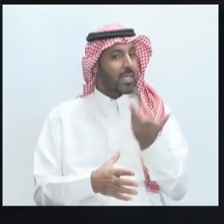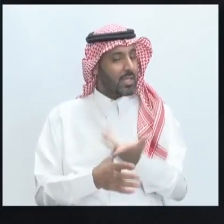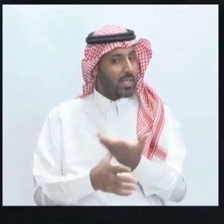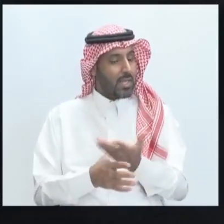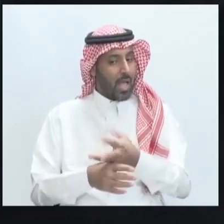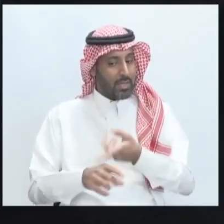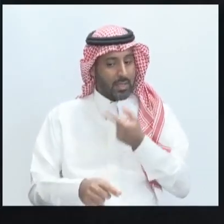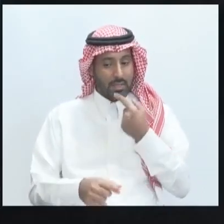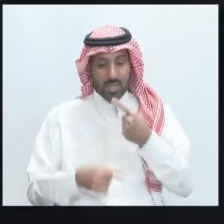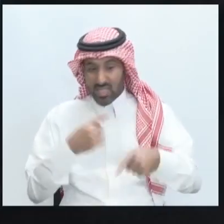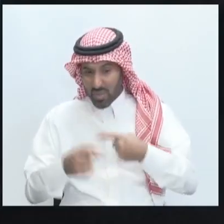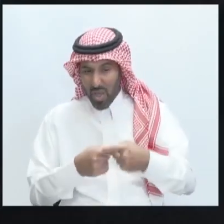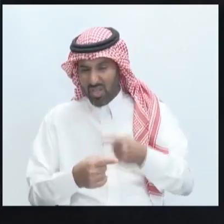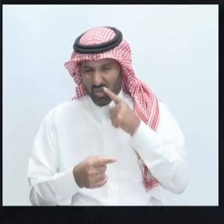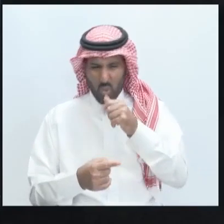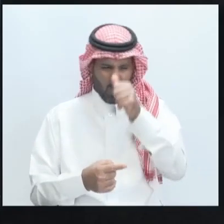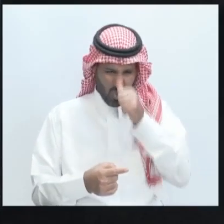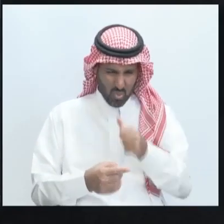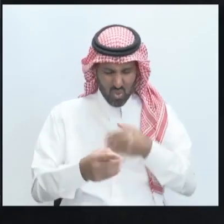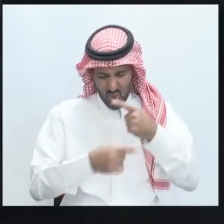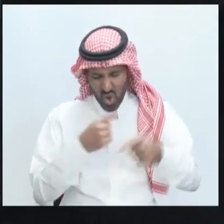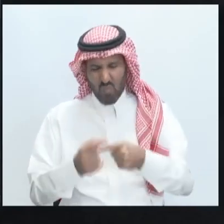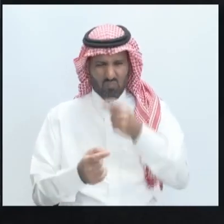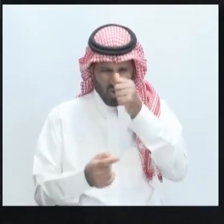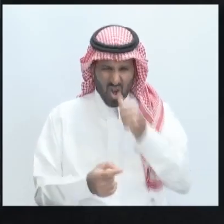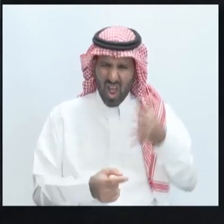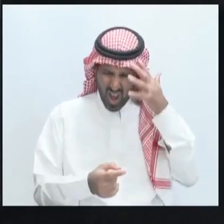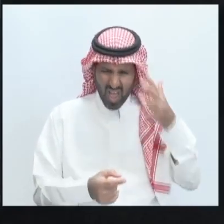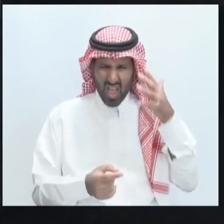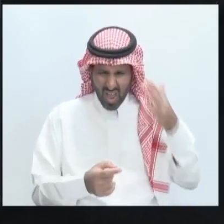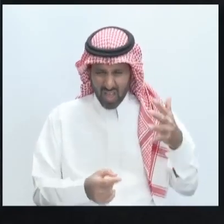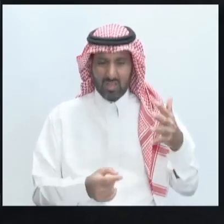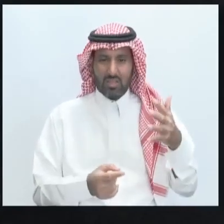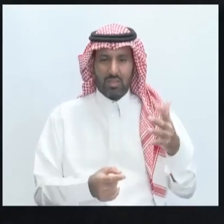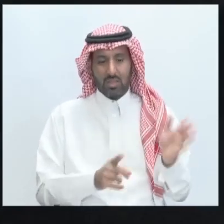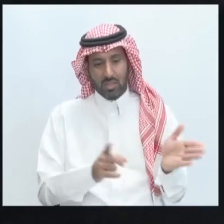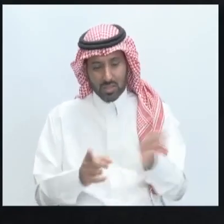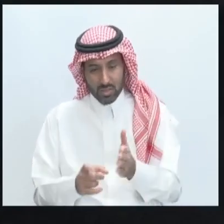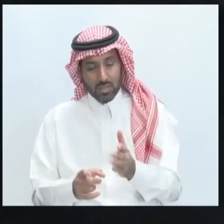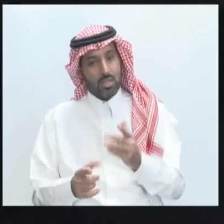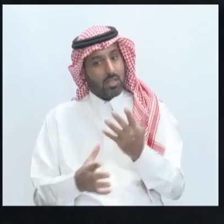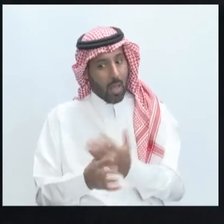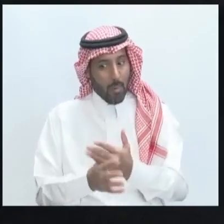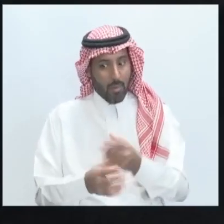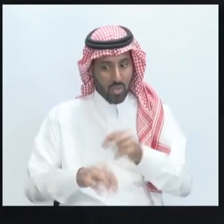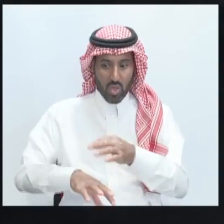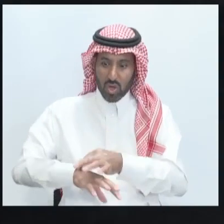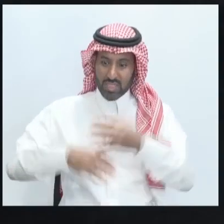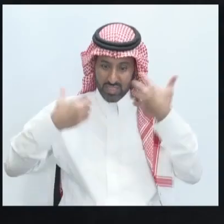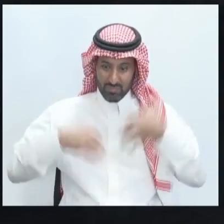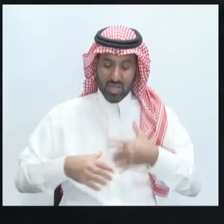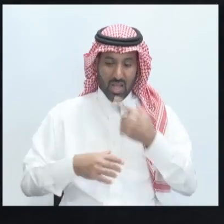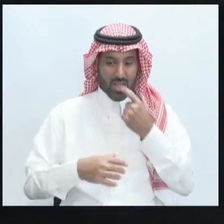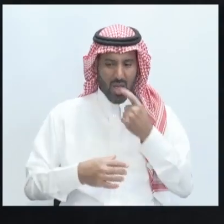لاستمراريه هذا الانفعال لدى احمد بالاضافه الى التوتر ادى الى ظهور مرض جسمي